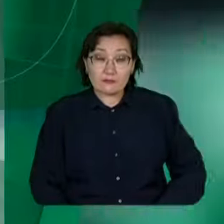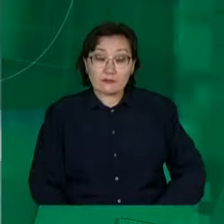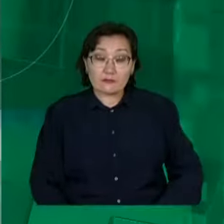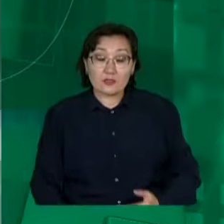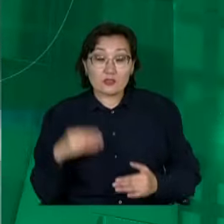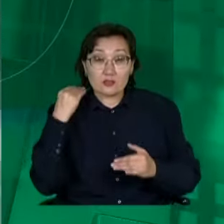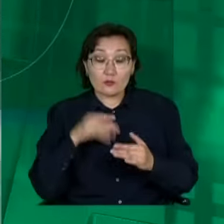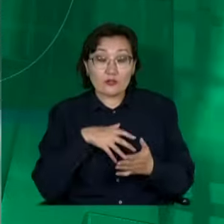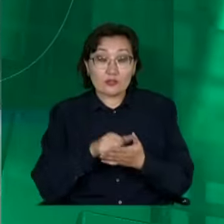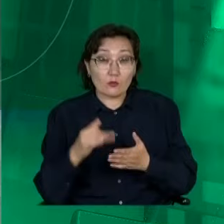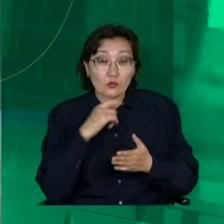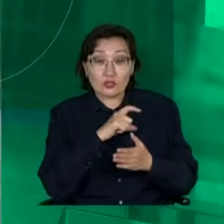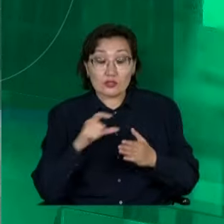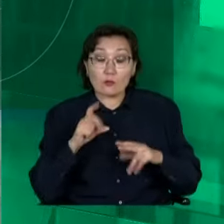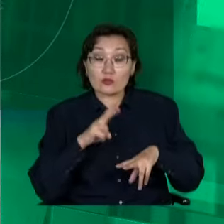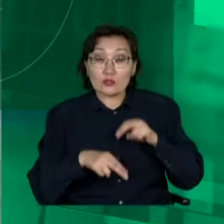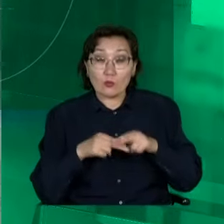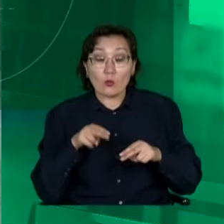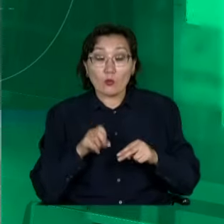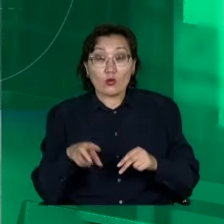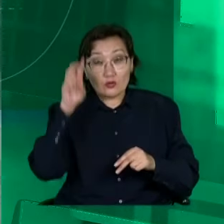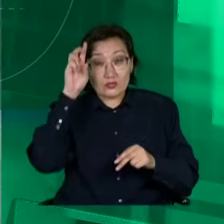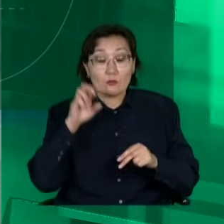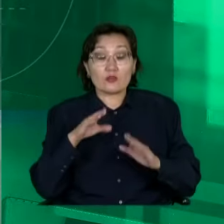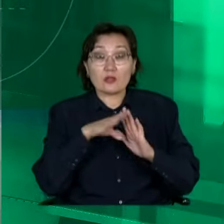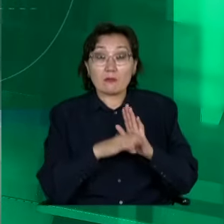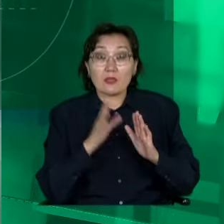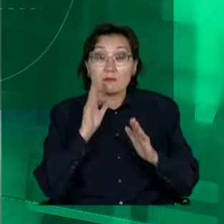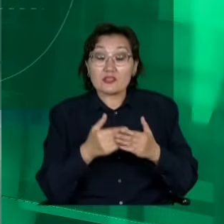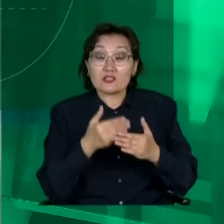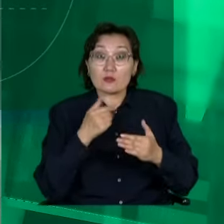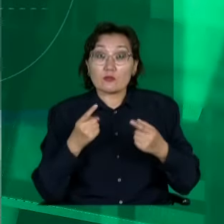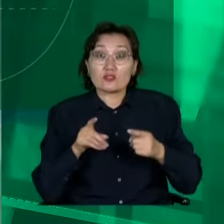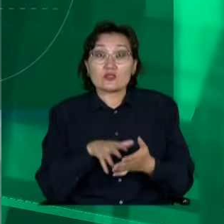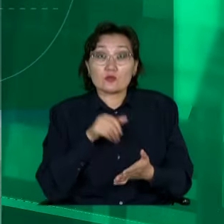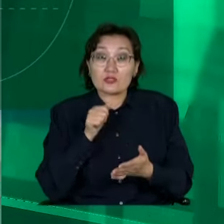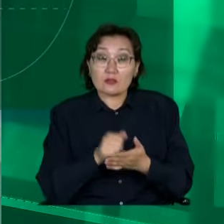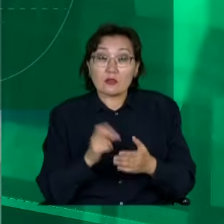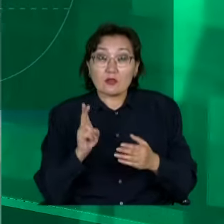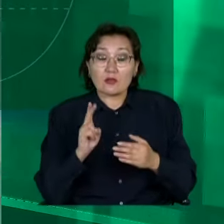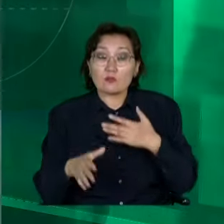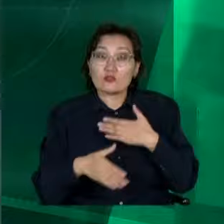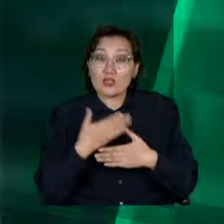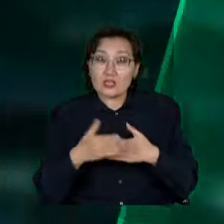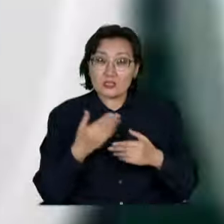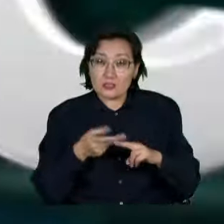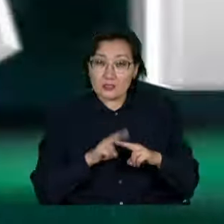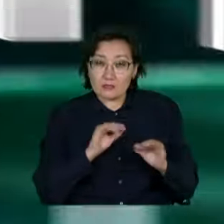В Актобе сносят многоэтажки, построенные по госпрограмме 5 лет назад. Почему рушат и кого накажут за это?